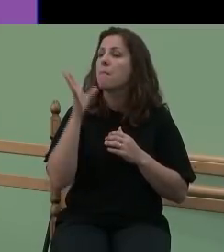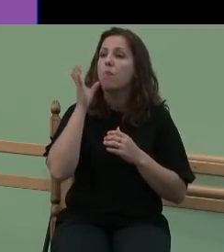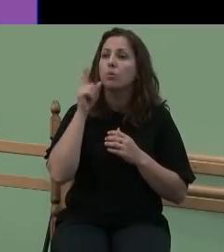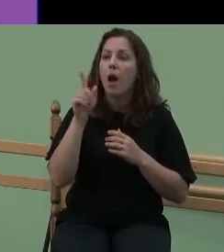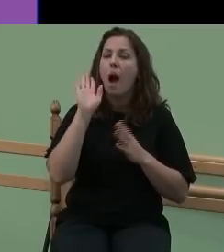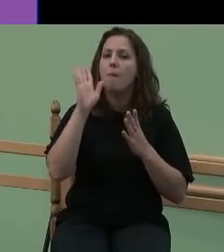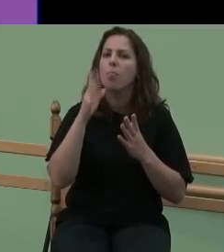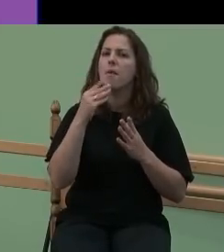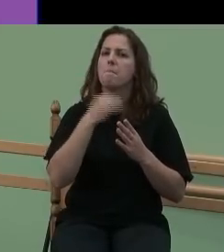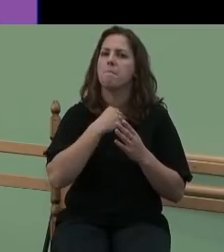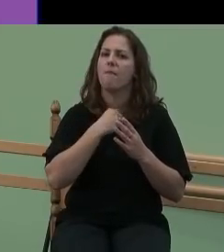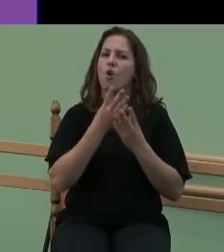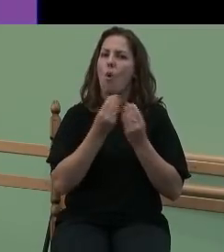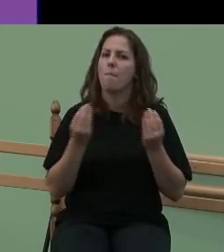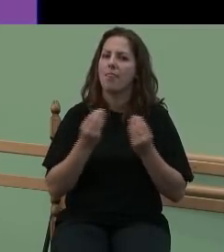później skomentuję.